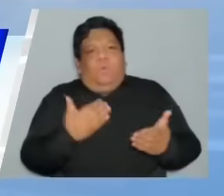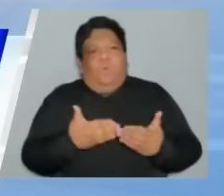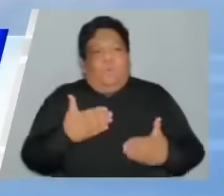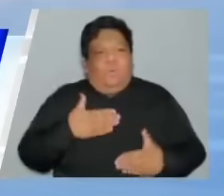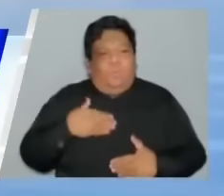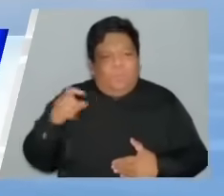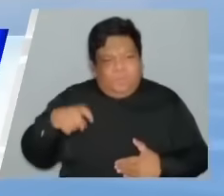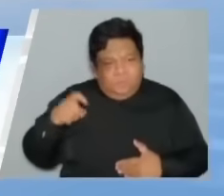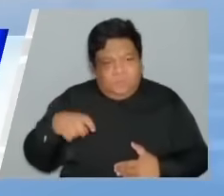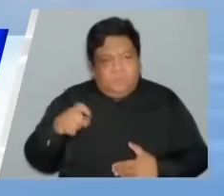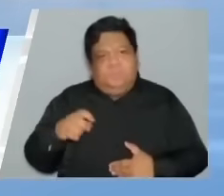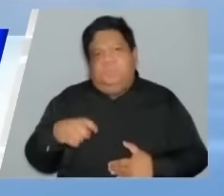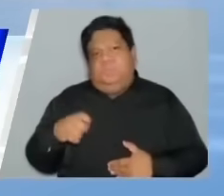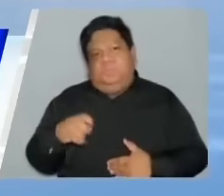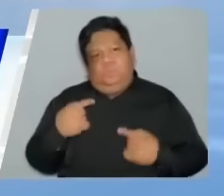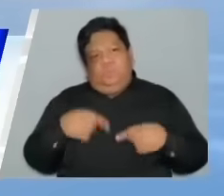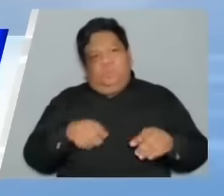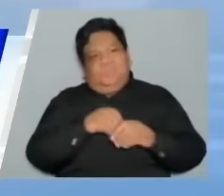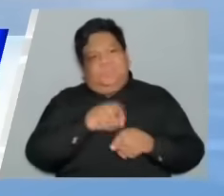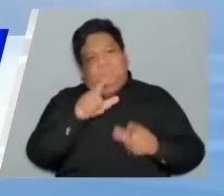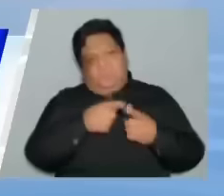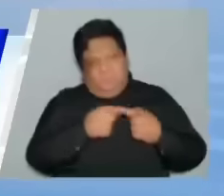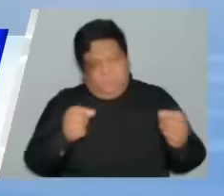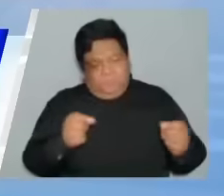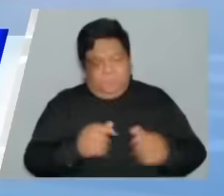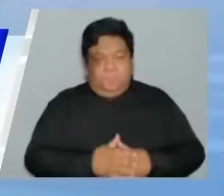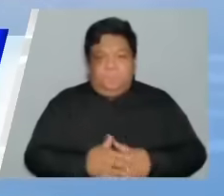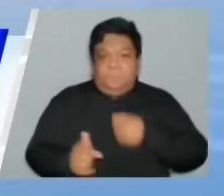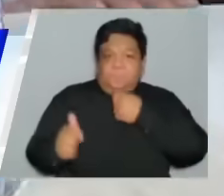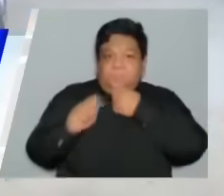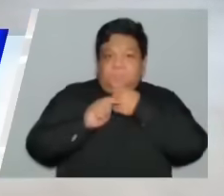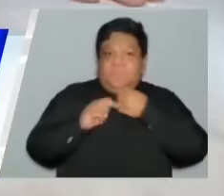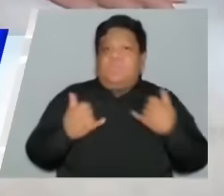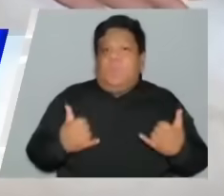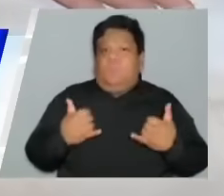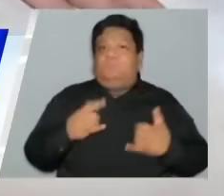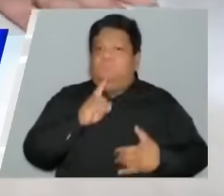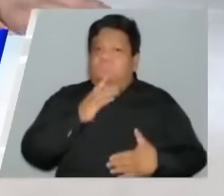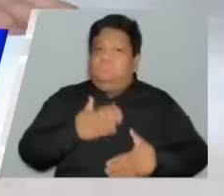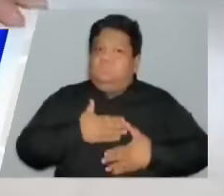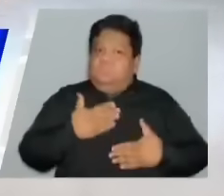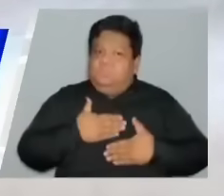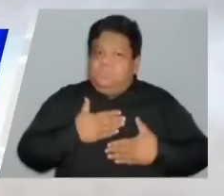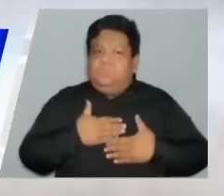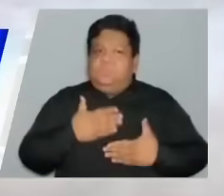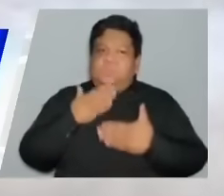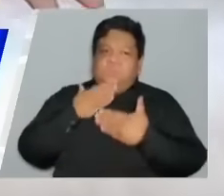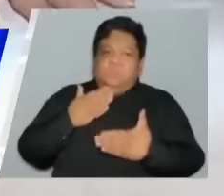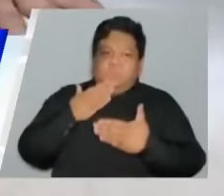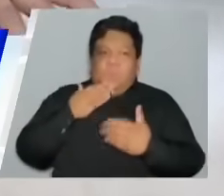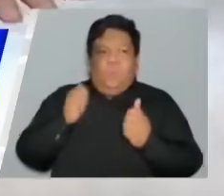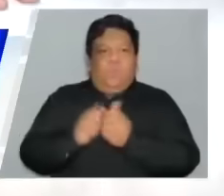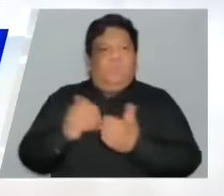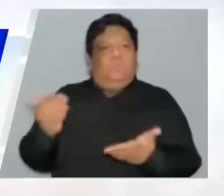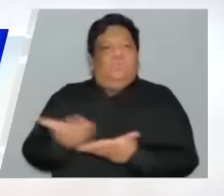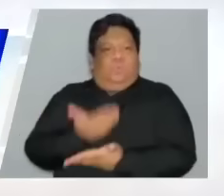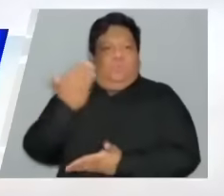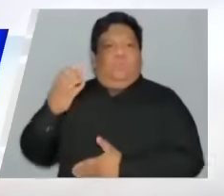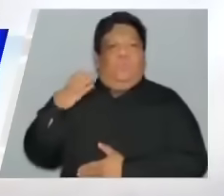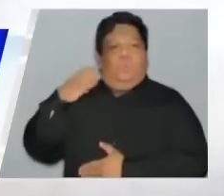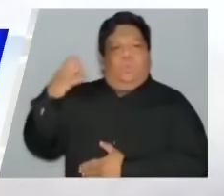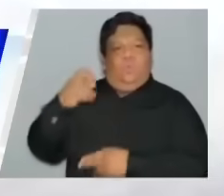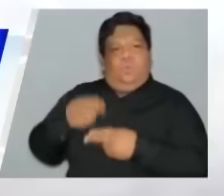ako sa Japan. Sa ngayon, masaya at malaki rin ang pasasalamat ni Yulo sa bagong coach na si Aldrin